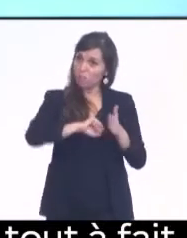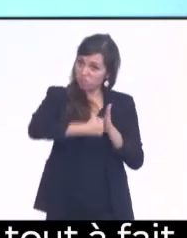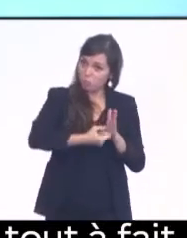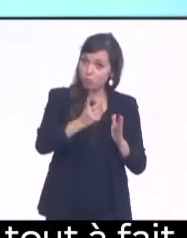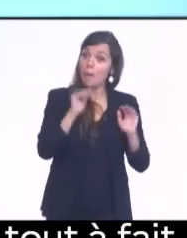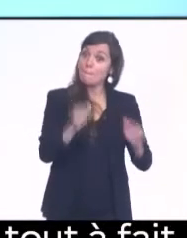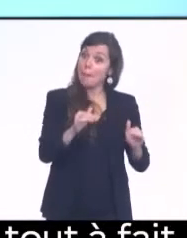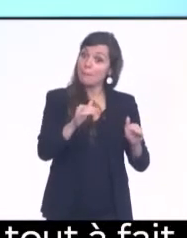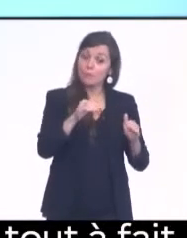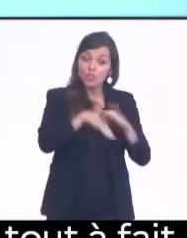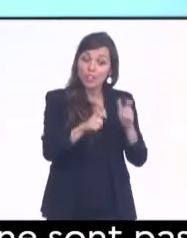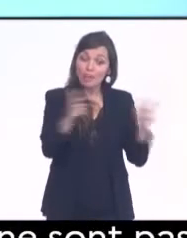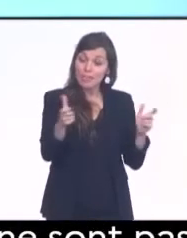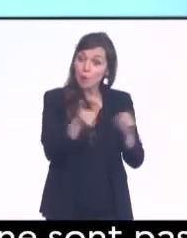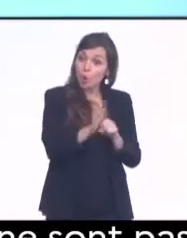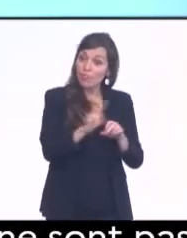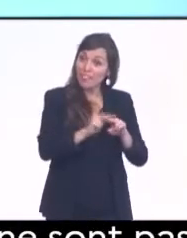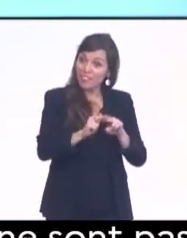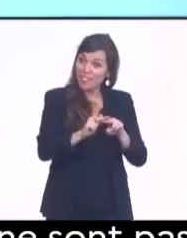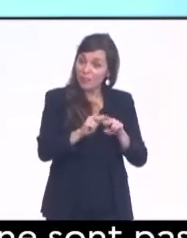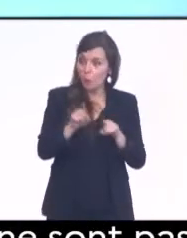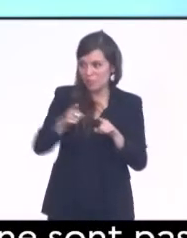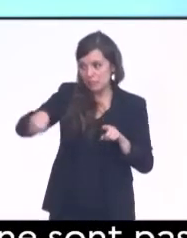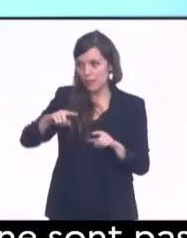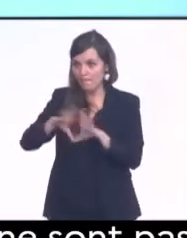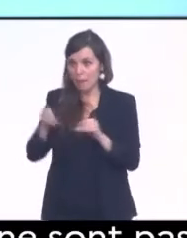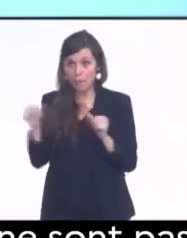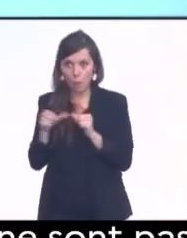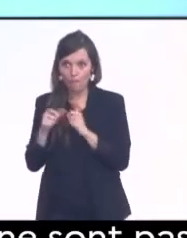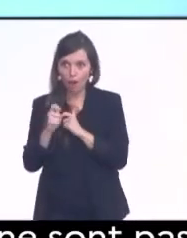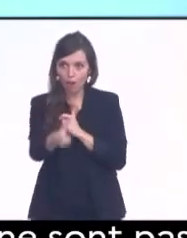sein de l'établissement? Et quels sont les recours des familles?